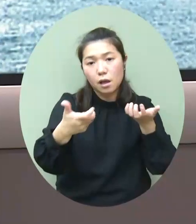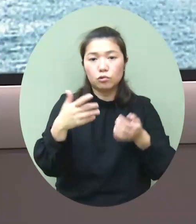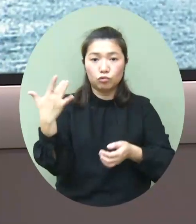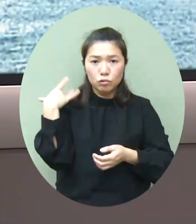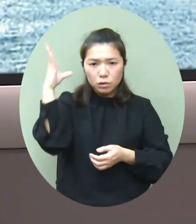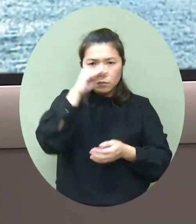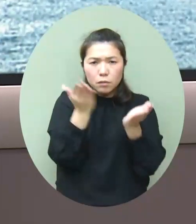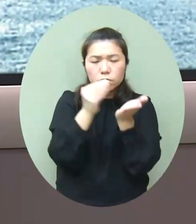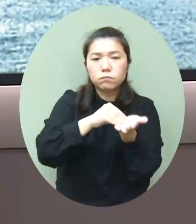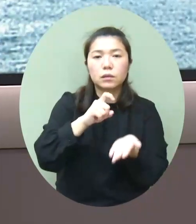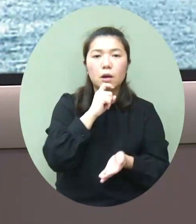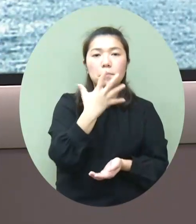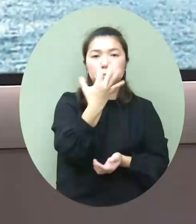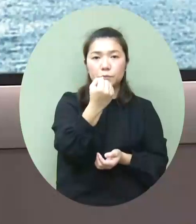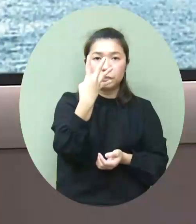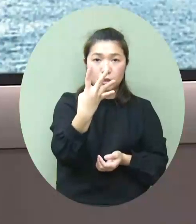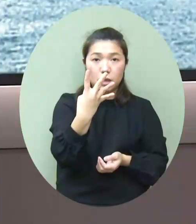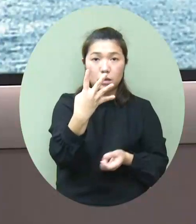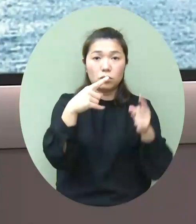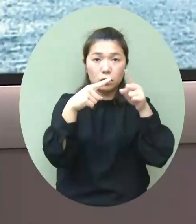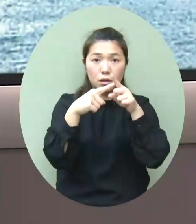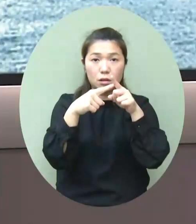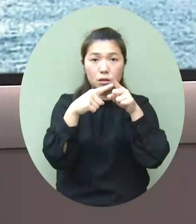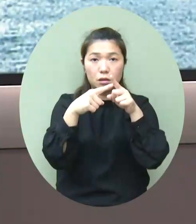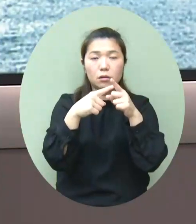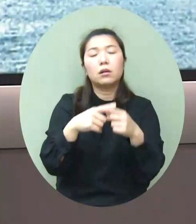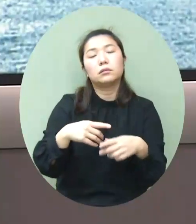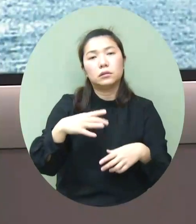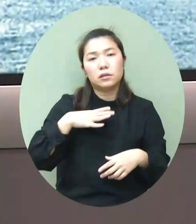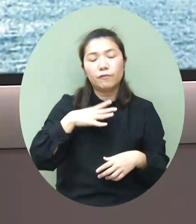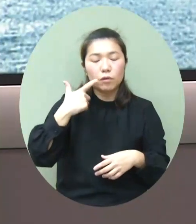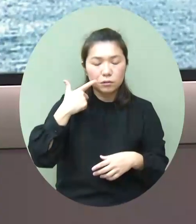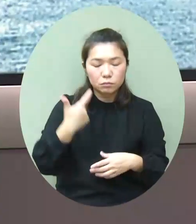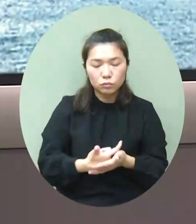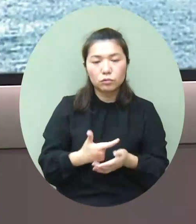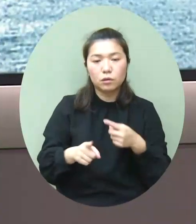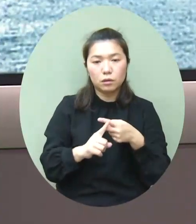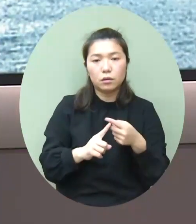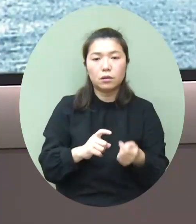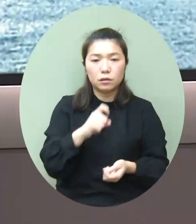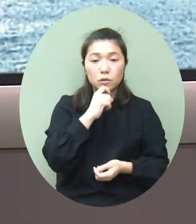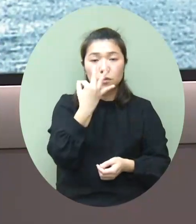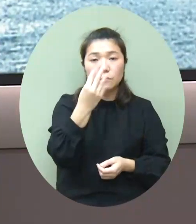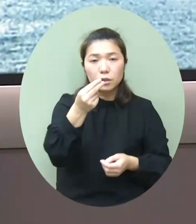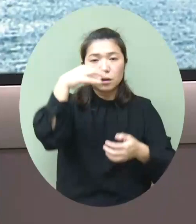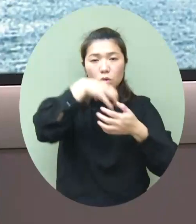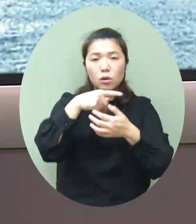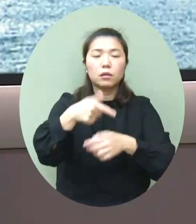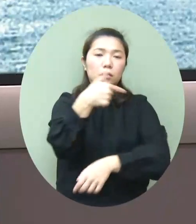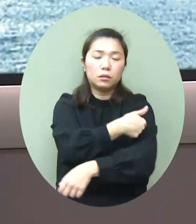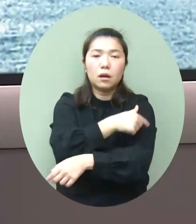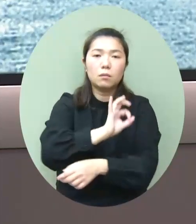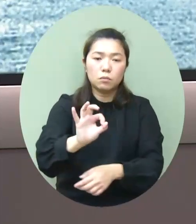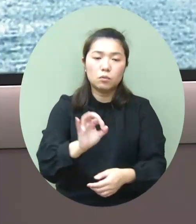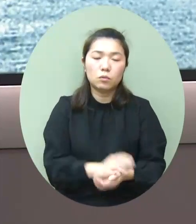施。昨天晚上有54名的病人情况危殆，他们其中37名是